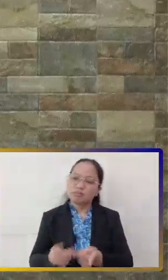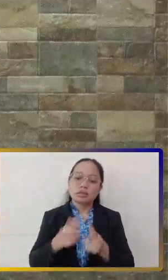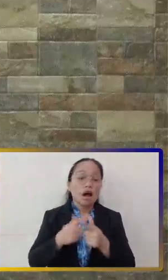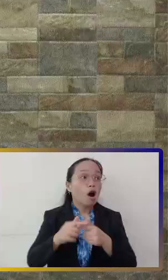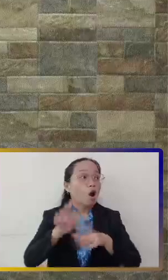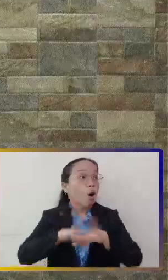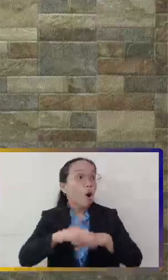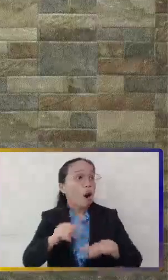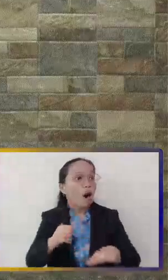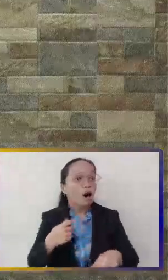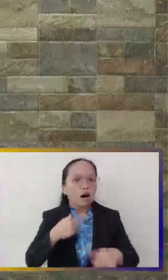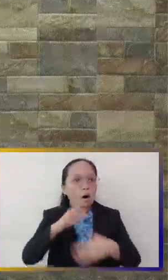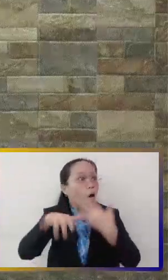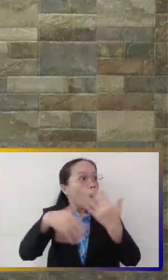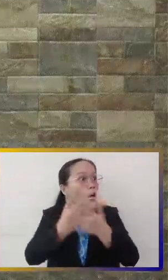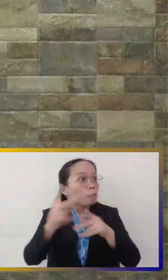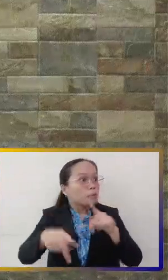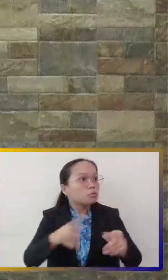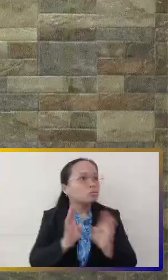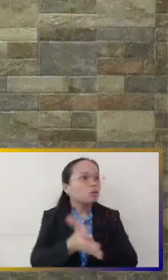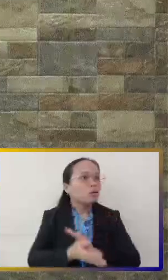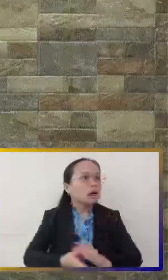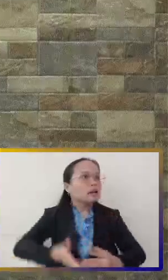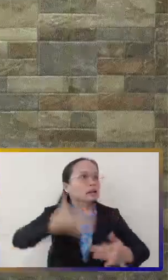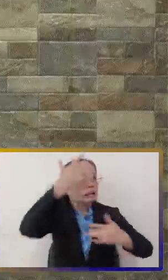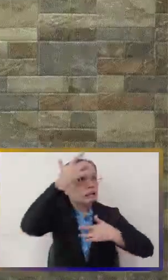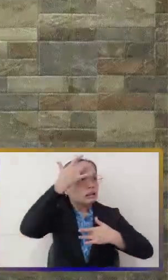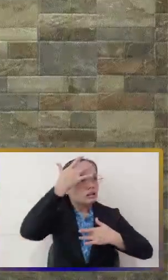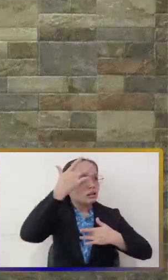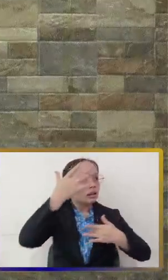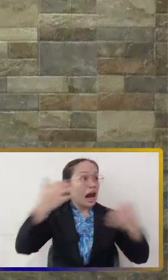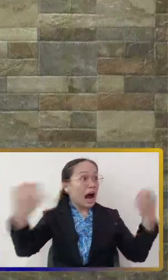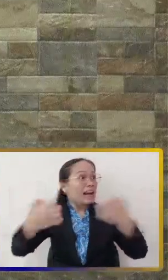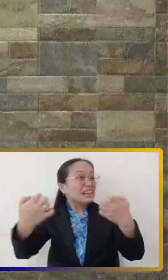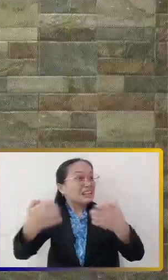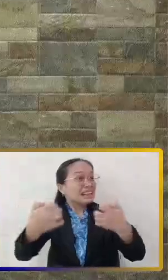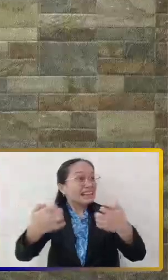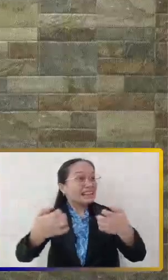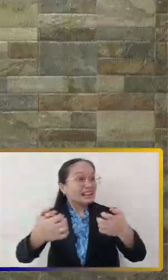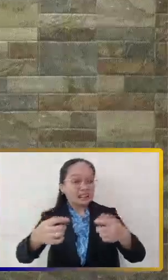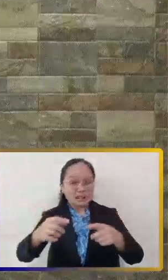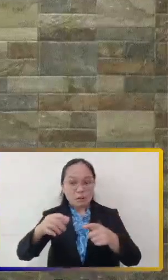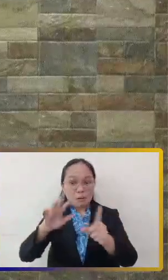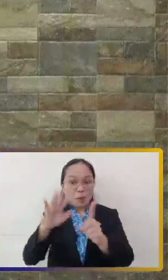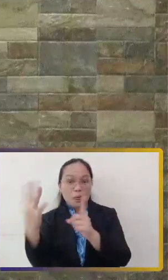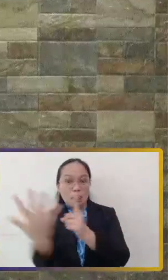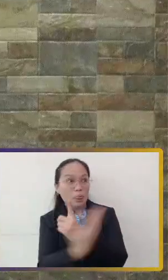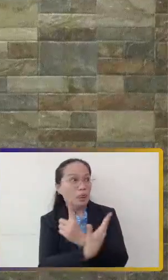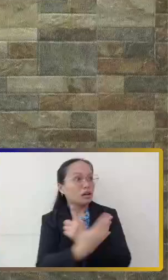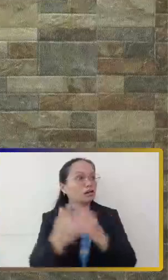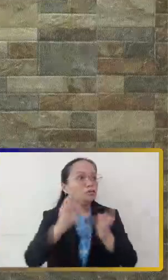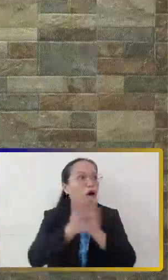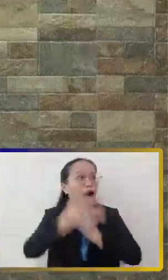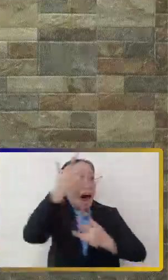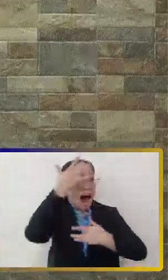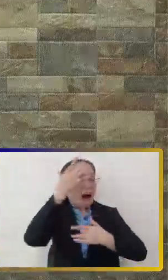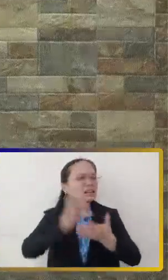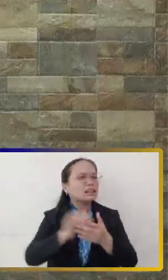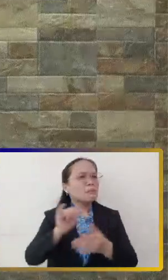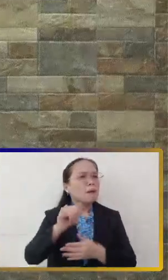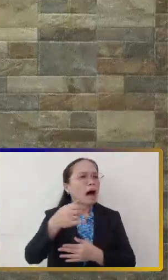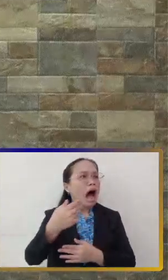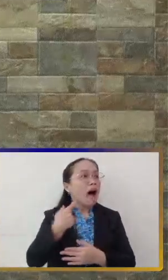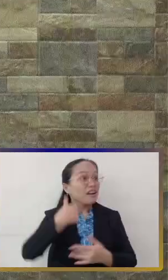Bible, sa King James ginamit, but it has something, it's very similar to hemorrhoids. Okay? Now, na ang